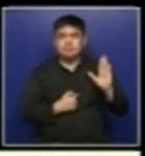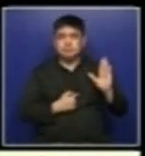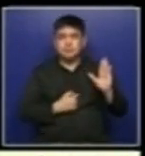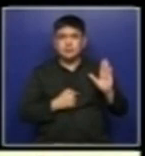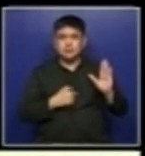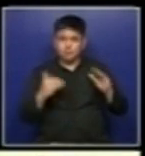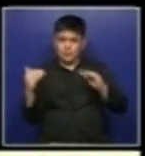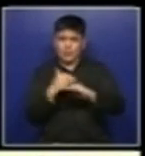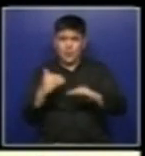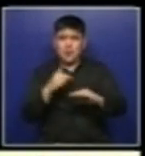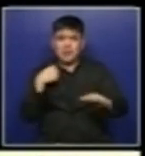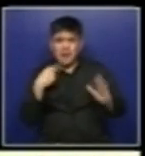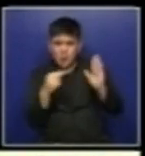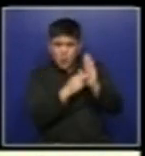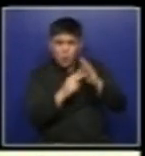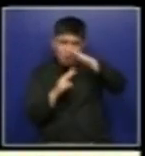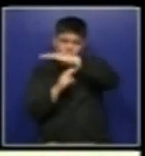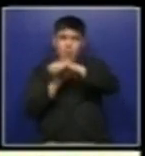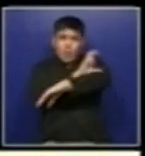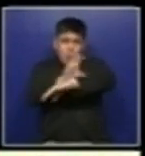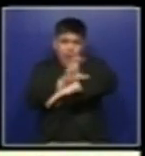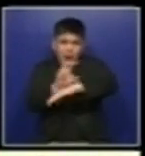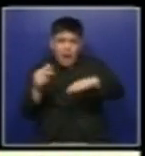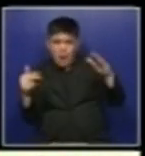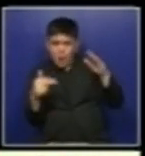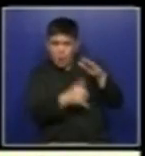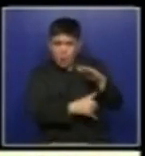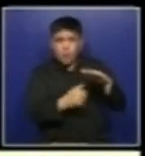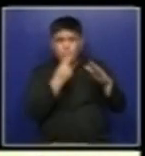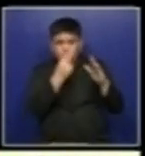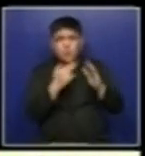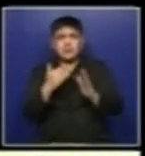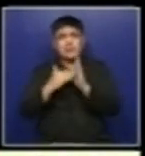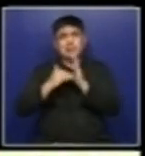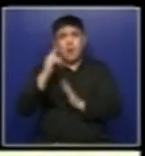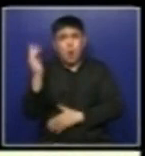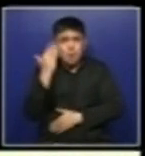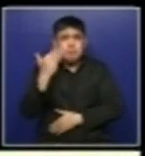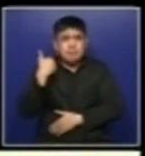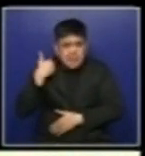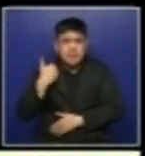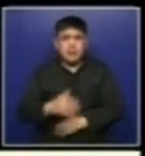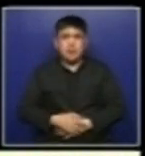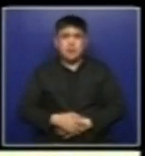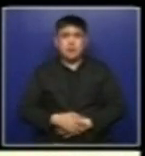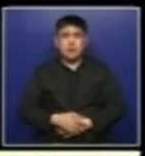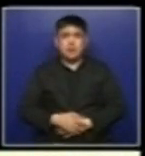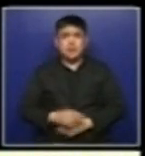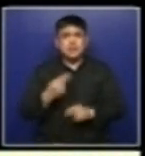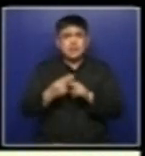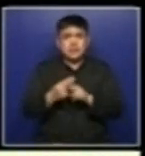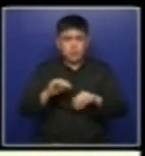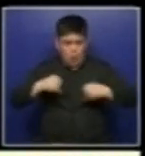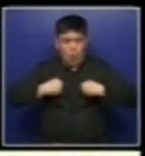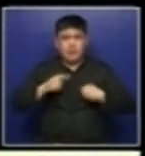นธนิยะครับนั่งรถไฟฟ้าไปเลยก็ได้ครับเนี่ยลงสถานีสีลมตรงธนิยะเลยครับเขาบอกว่าเฮียตี้ครับมาเปิ